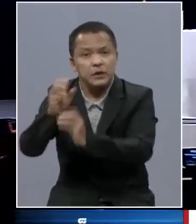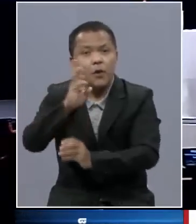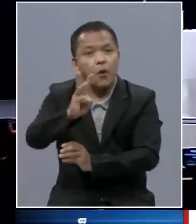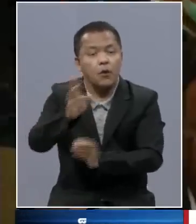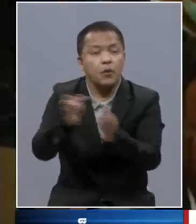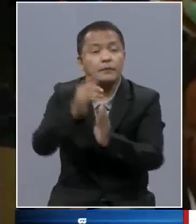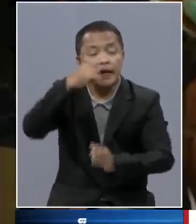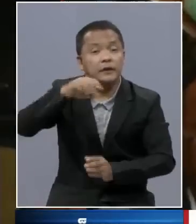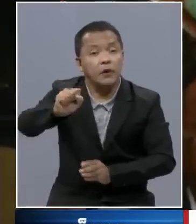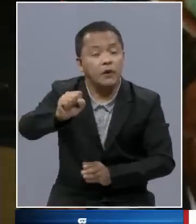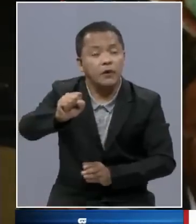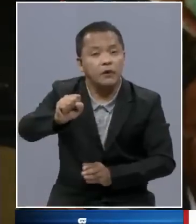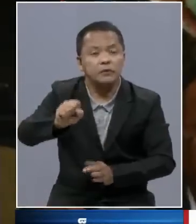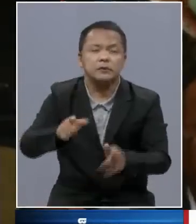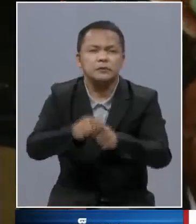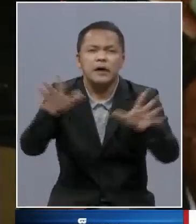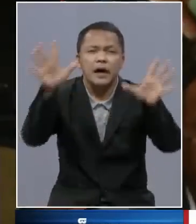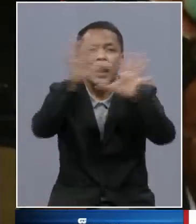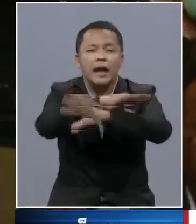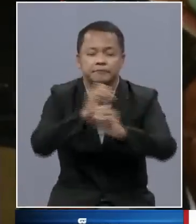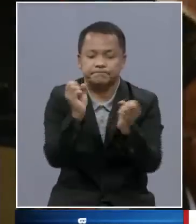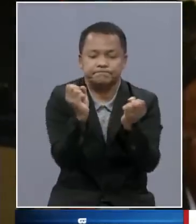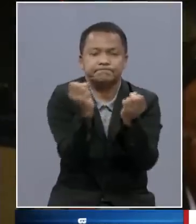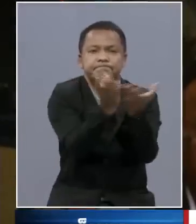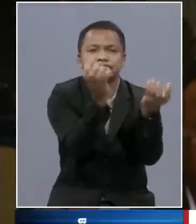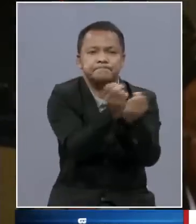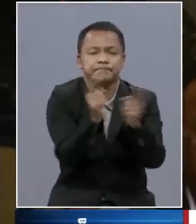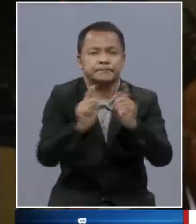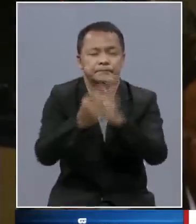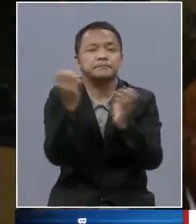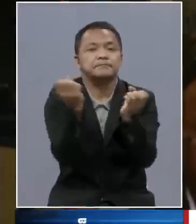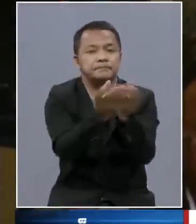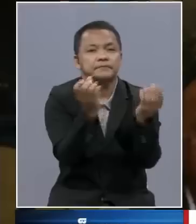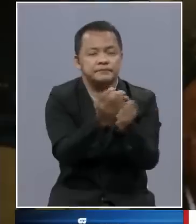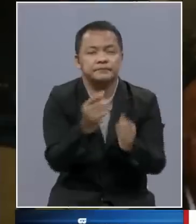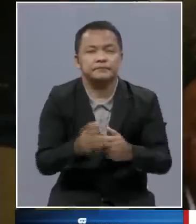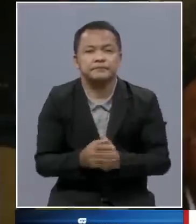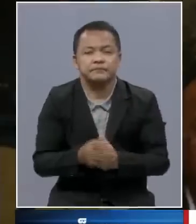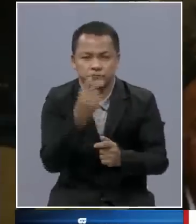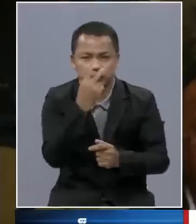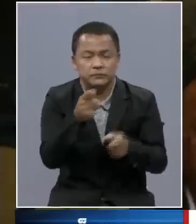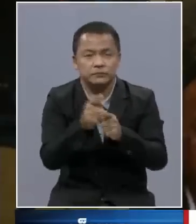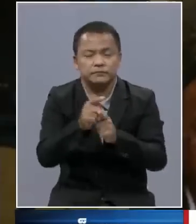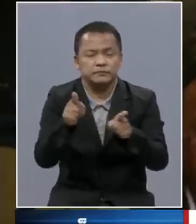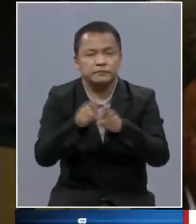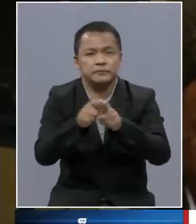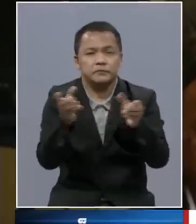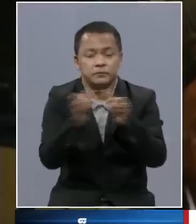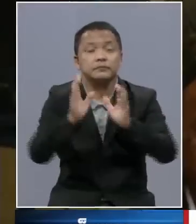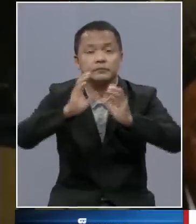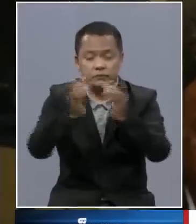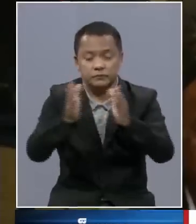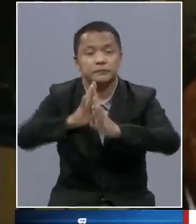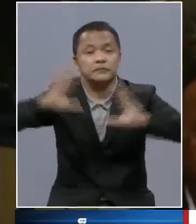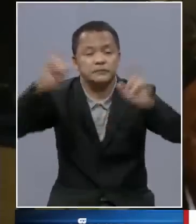งของไทยสร้างไทยอันนี้เหมือนมันเป็นรอยร้าวอะค่ะที่เริ่มที่จะแตกออกมาให้เห็นได้เห็นแผลเก่าของพรรคร่วมรัฐบาลตั้ง